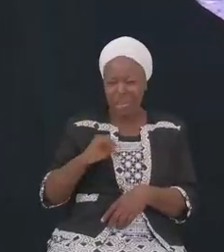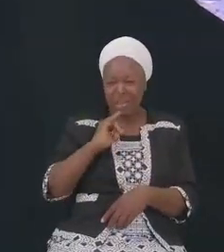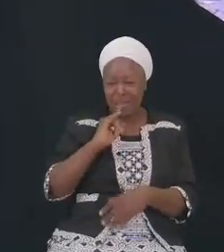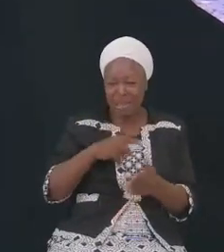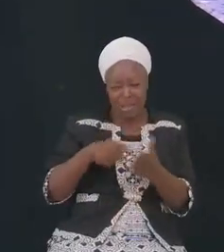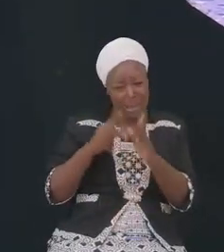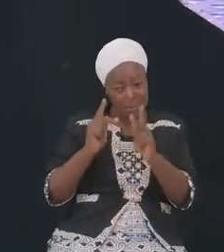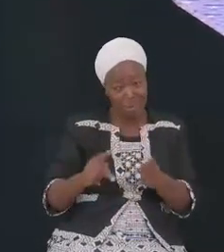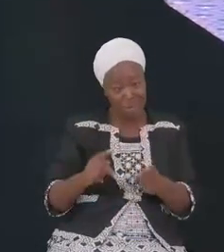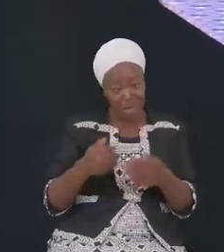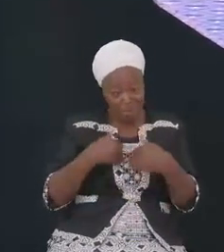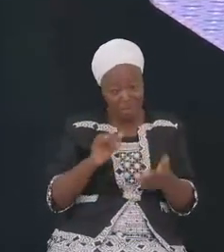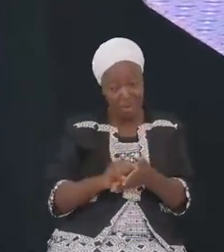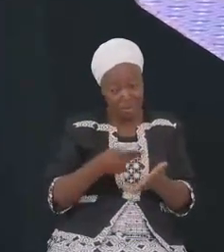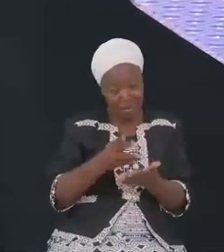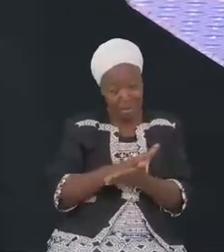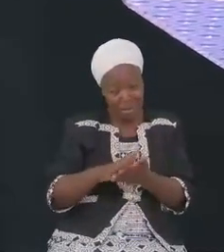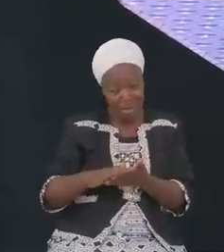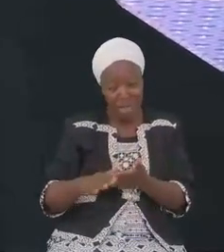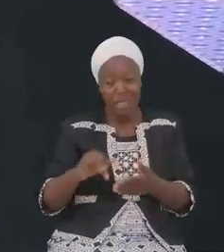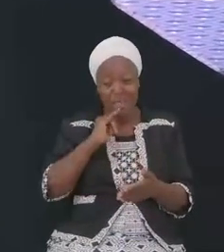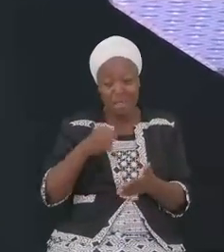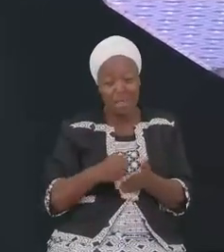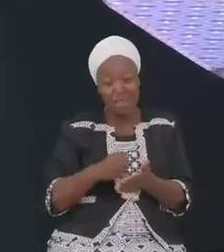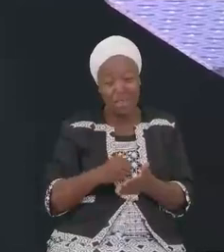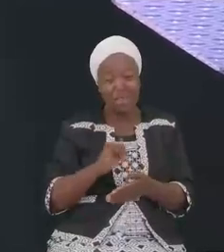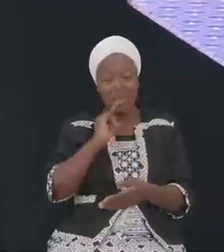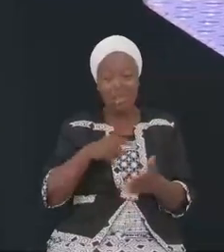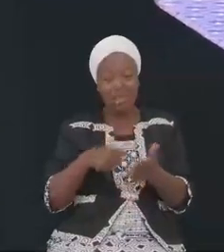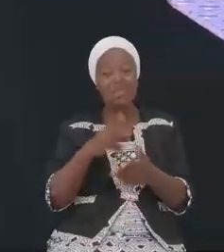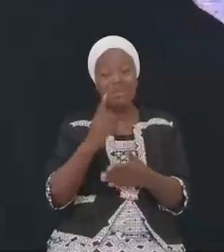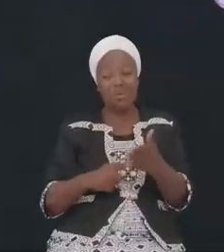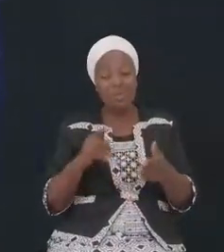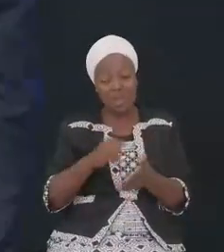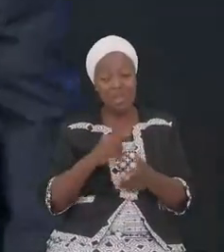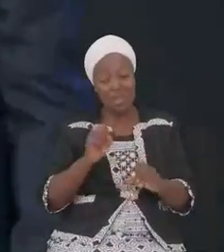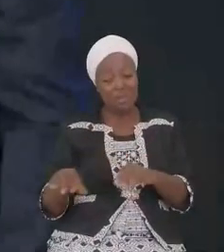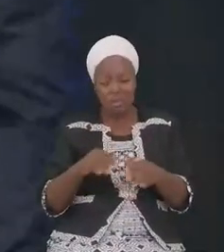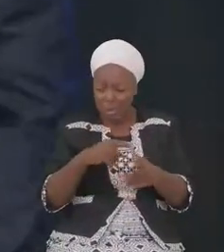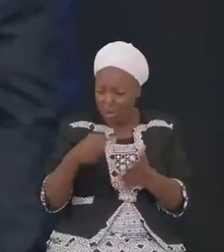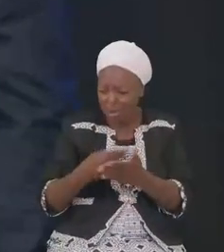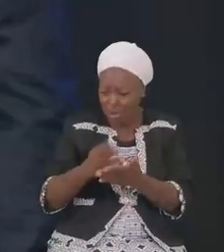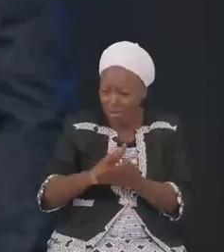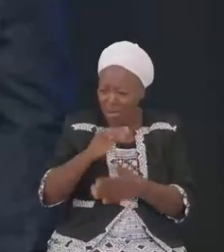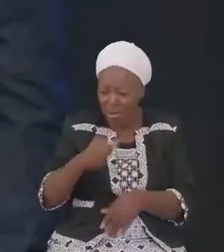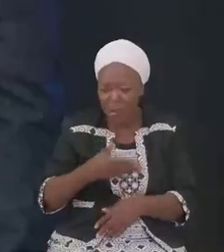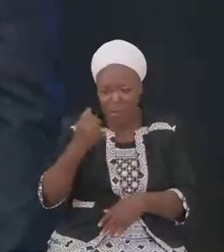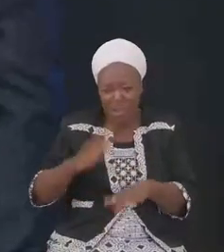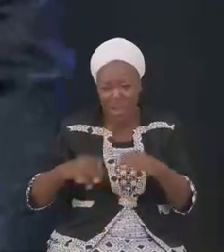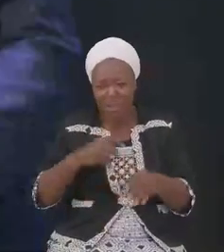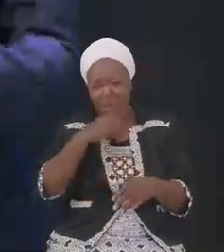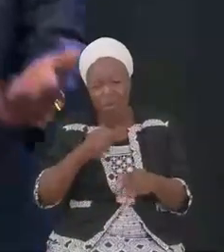est-ce que ça c'est la sainteté, est-ce que c'est tout ce qu'il peut faire. Cette sainteté n'est pas meilleure que